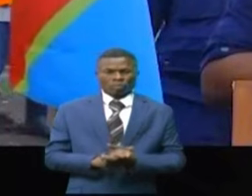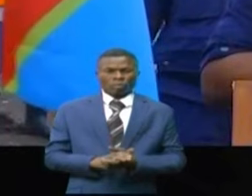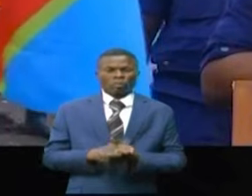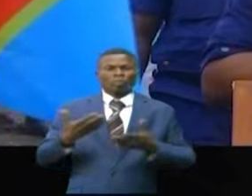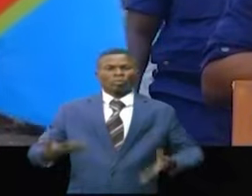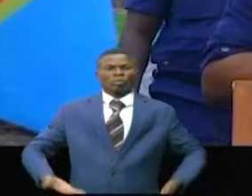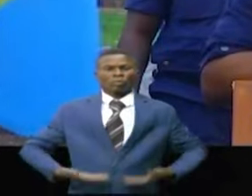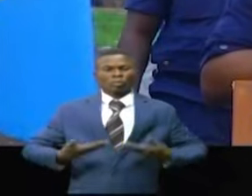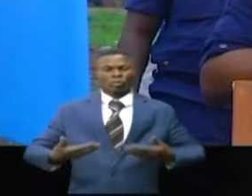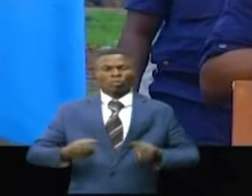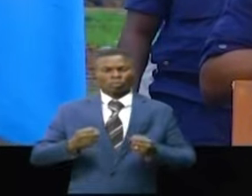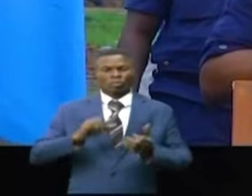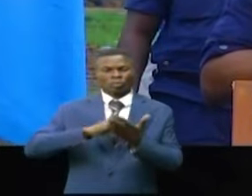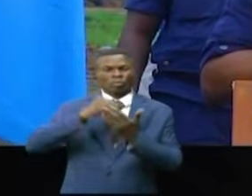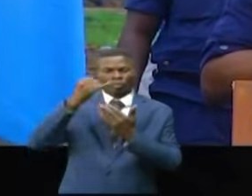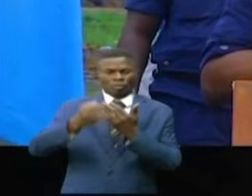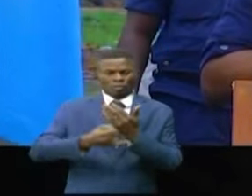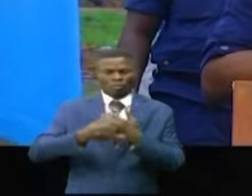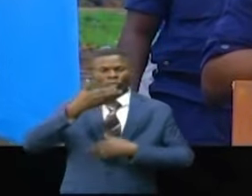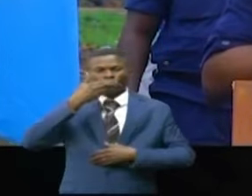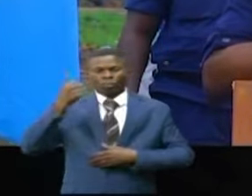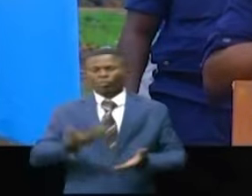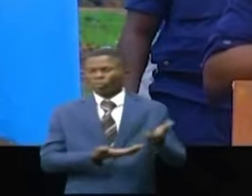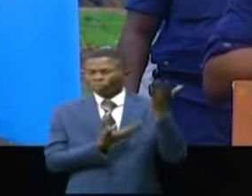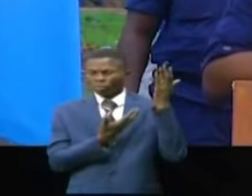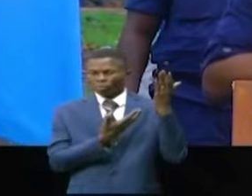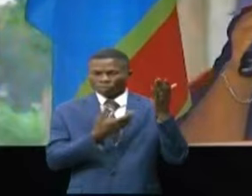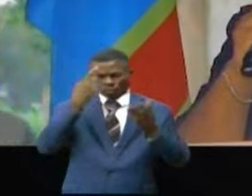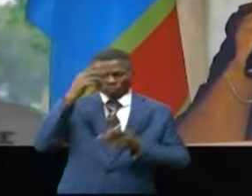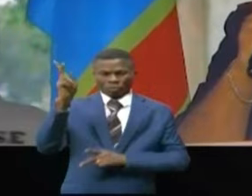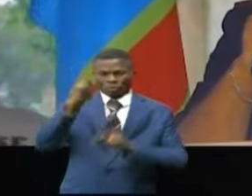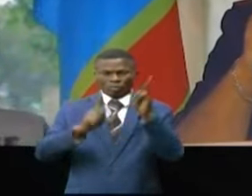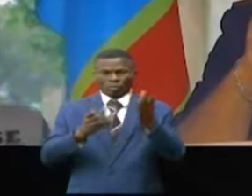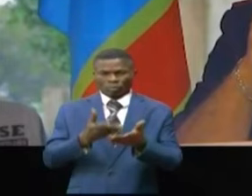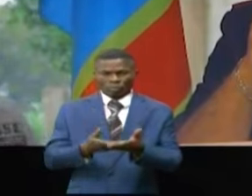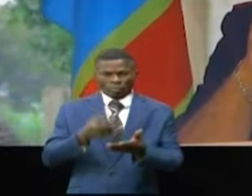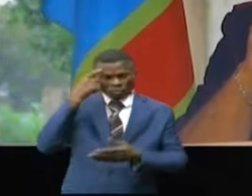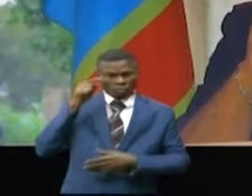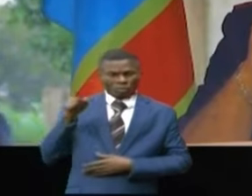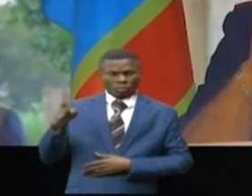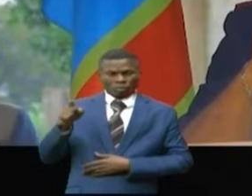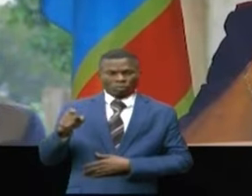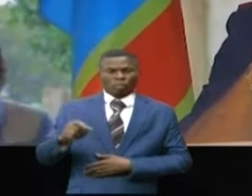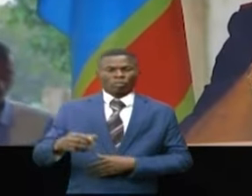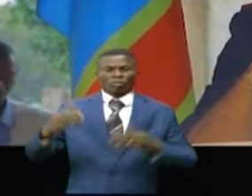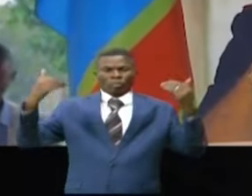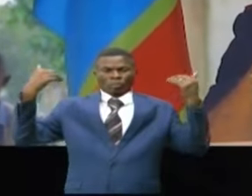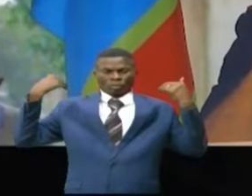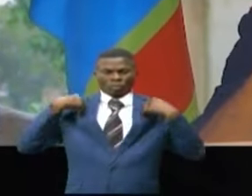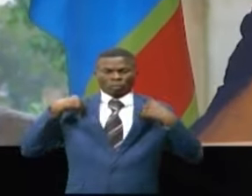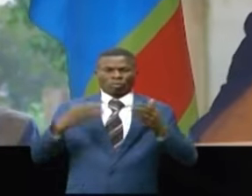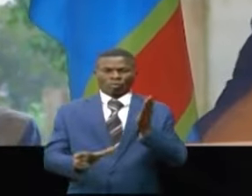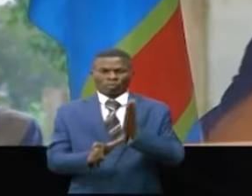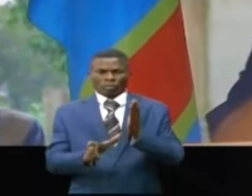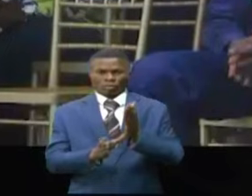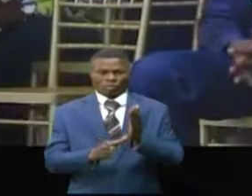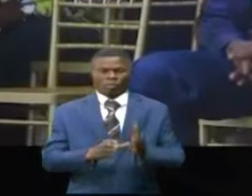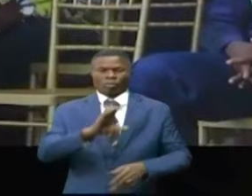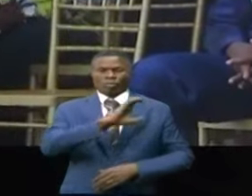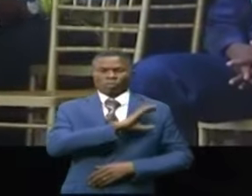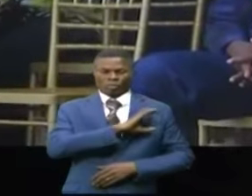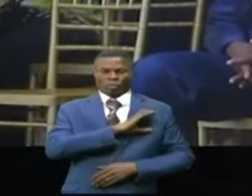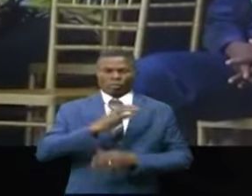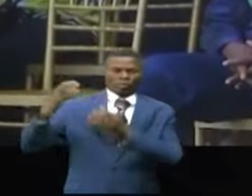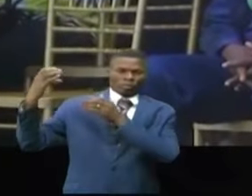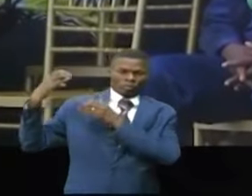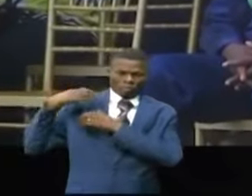de ces projets de grande importance pour l'Ituri. Pour sa part, le commissaire général adjoint de la PNC, en charge